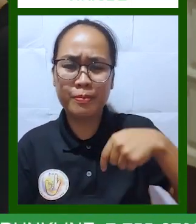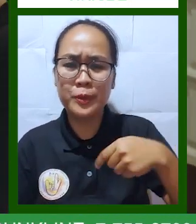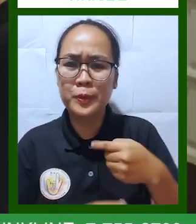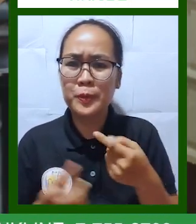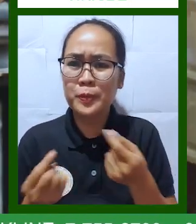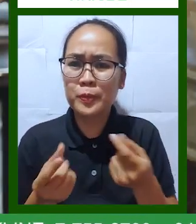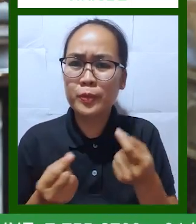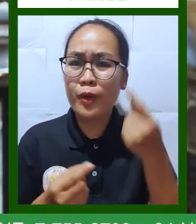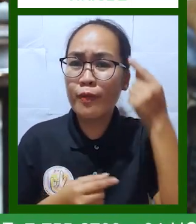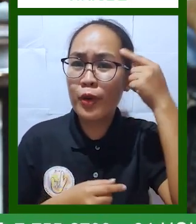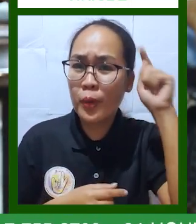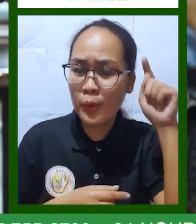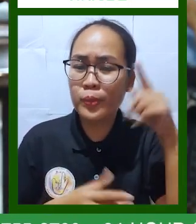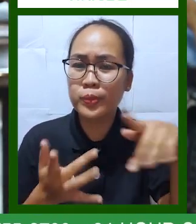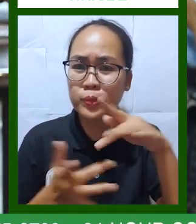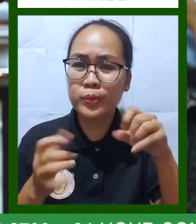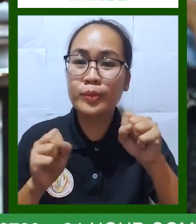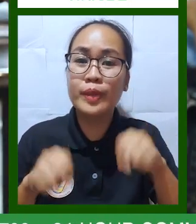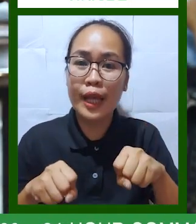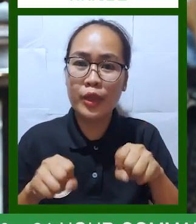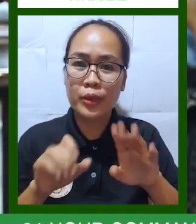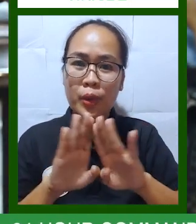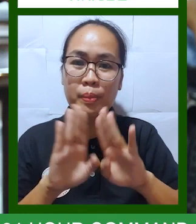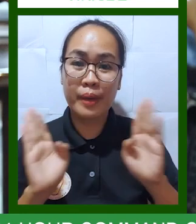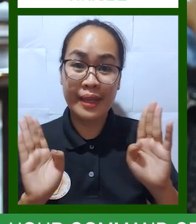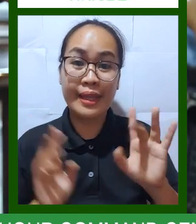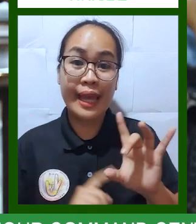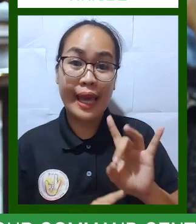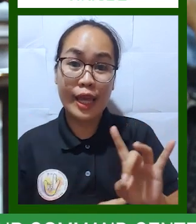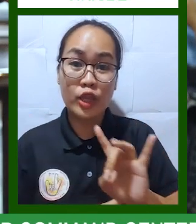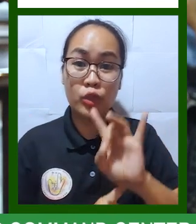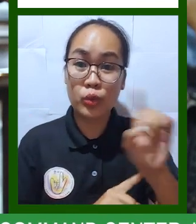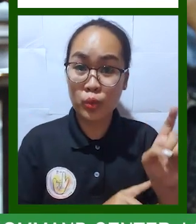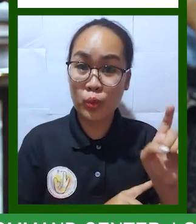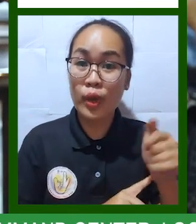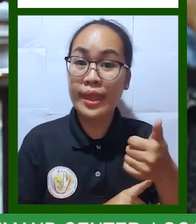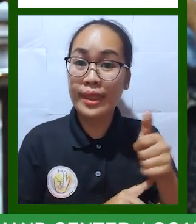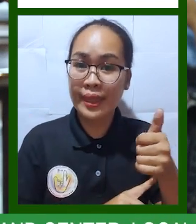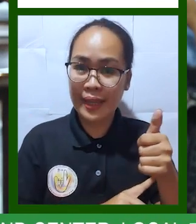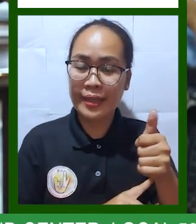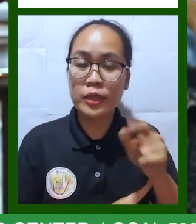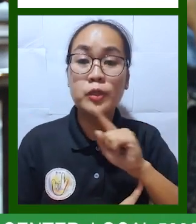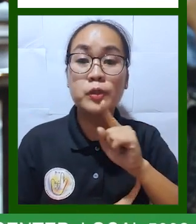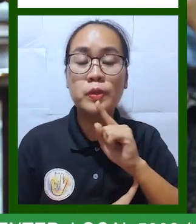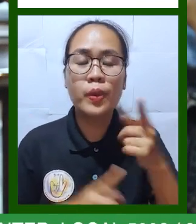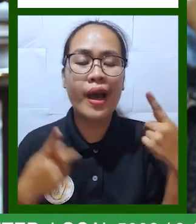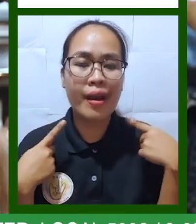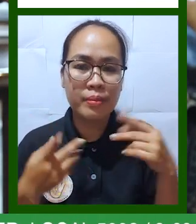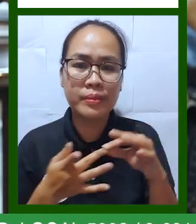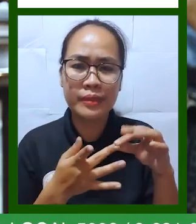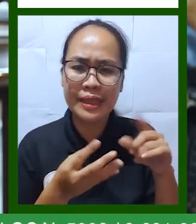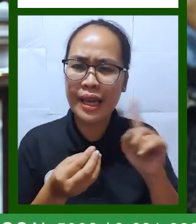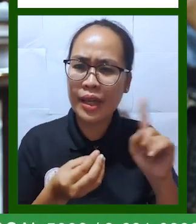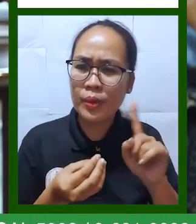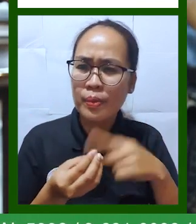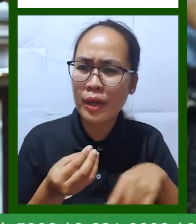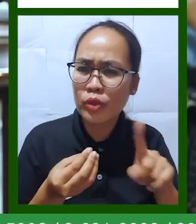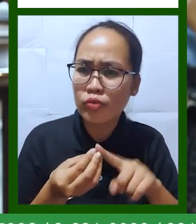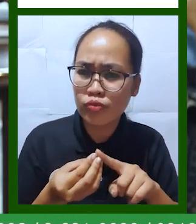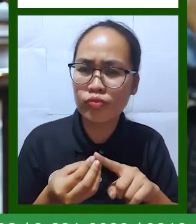barangay. And they are open from 8 a.m. to 10 p.m. Of course, their specialties include pork